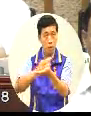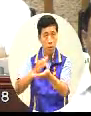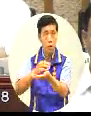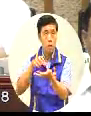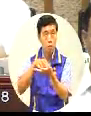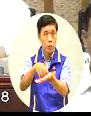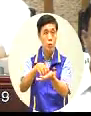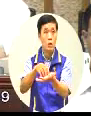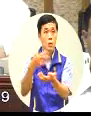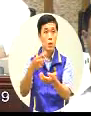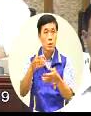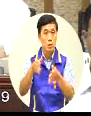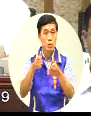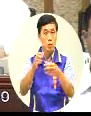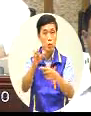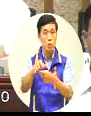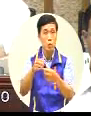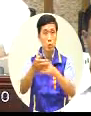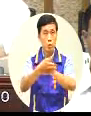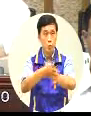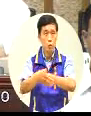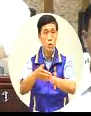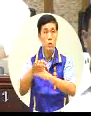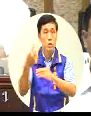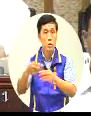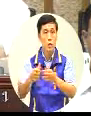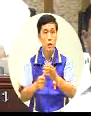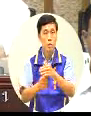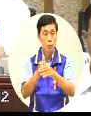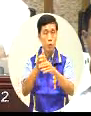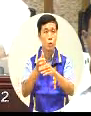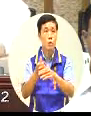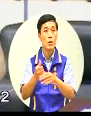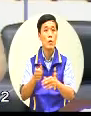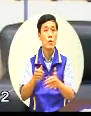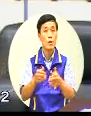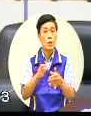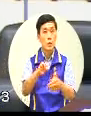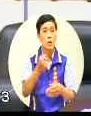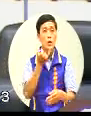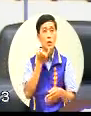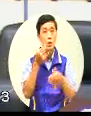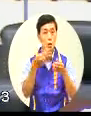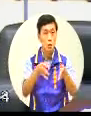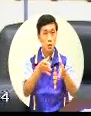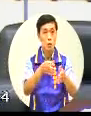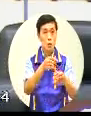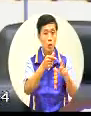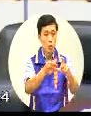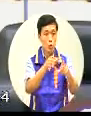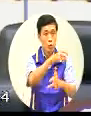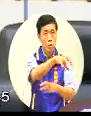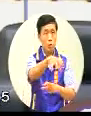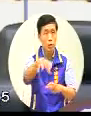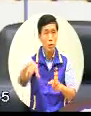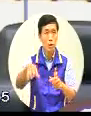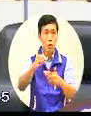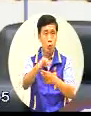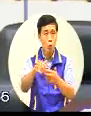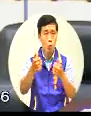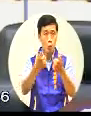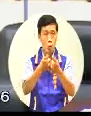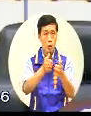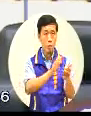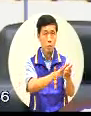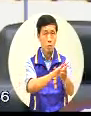过农村再生的社区，透过一日农夫的行为， 其实你也在各区的农会落去跟协作吼， 进入